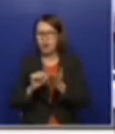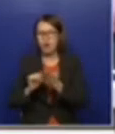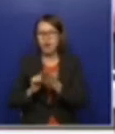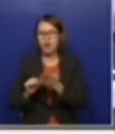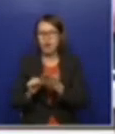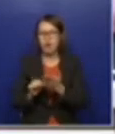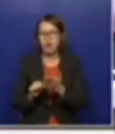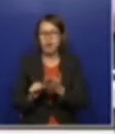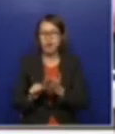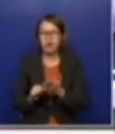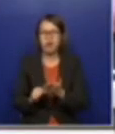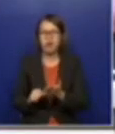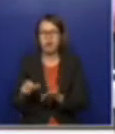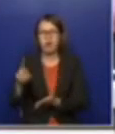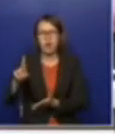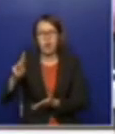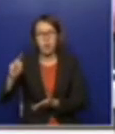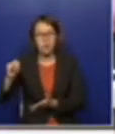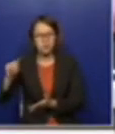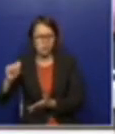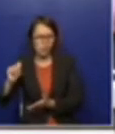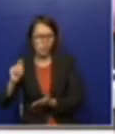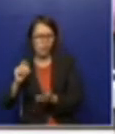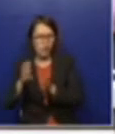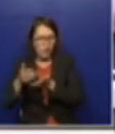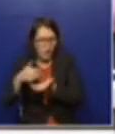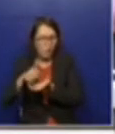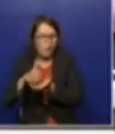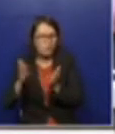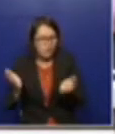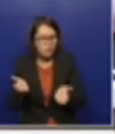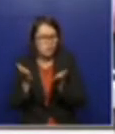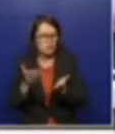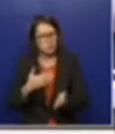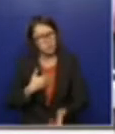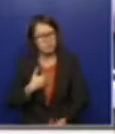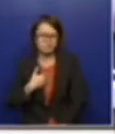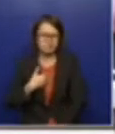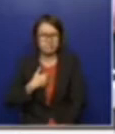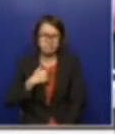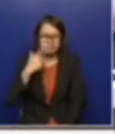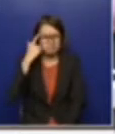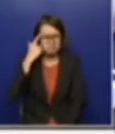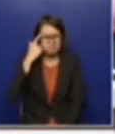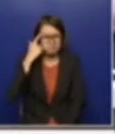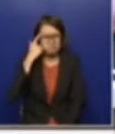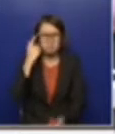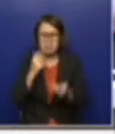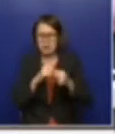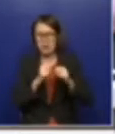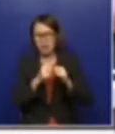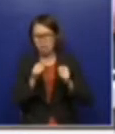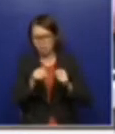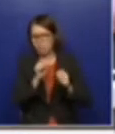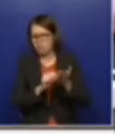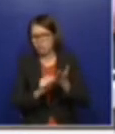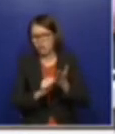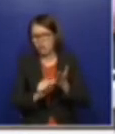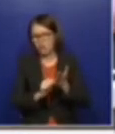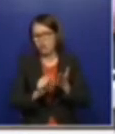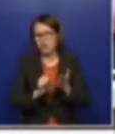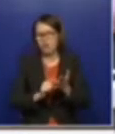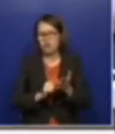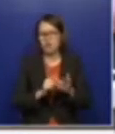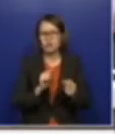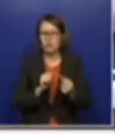นตรีได้อภิปรายสนับสนุนแล้วผมยังไม่เชื่อมั่นว่าการแก้ไขปัญหาในเรื่องการบุกรุก